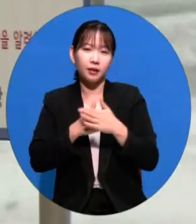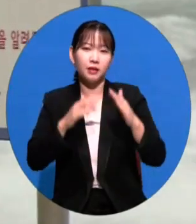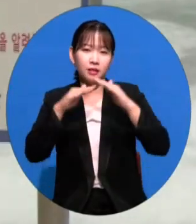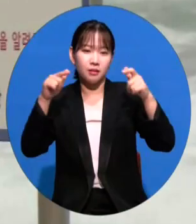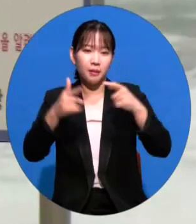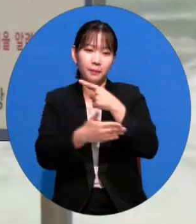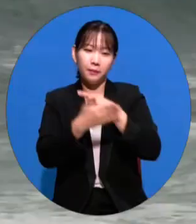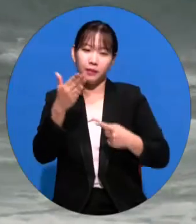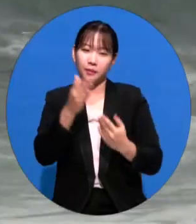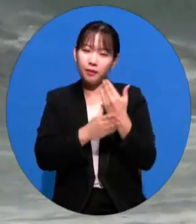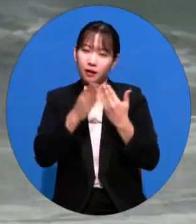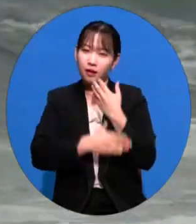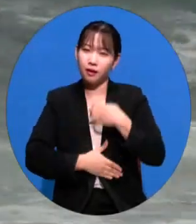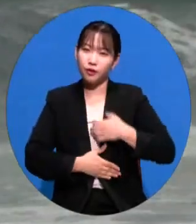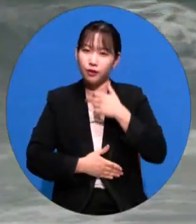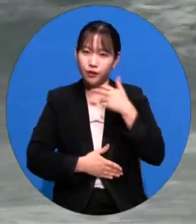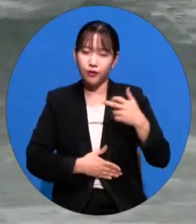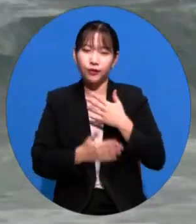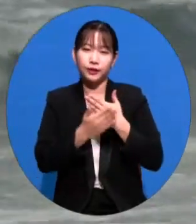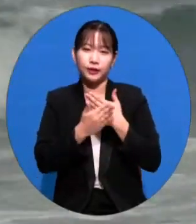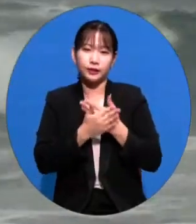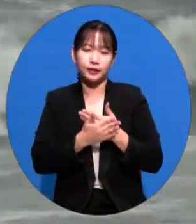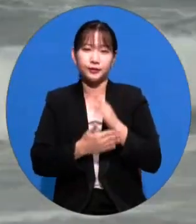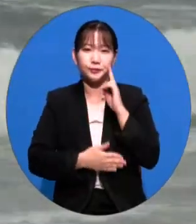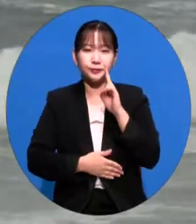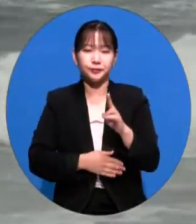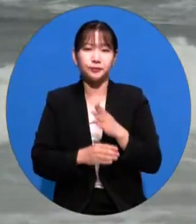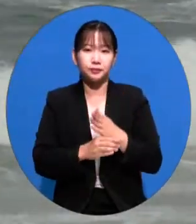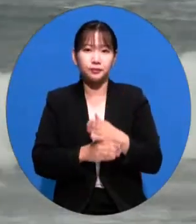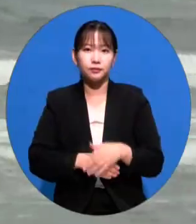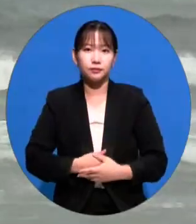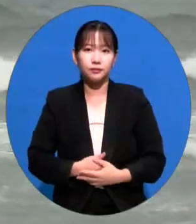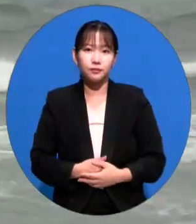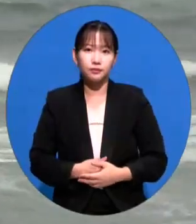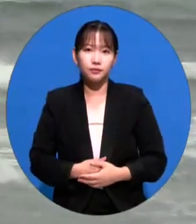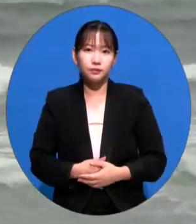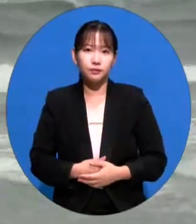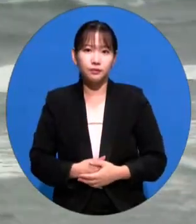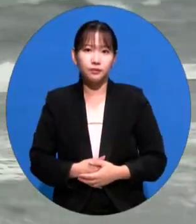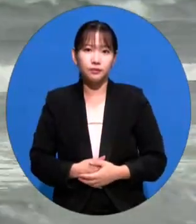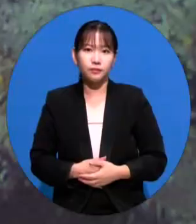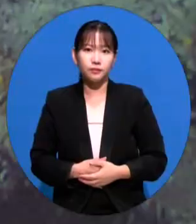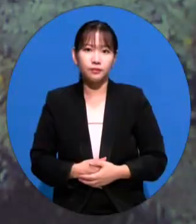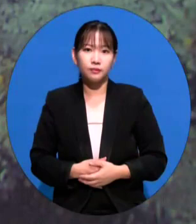발생할 가능성이 높아 긴장감이 커지고 있습니다. MBC 뉴스 신광합니다.